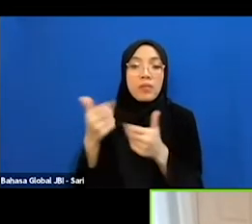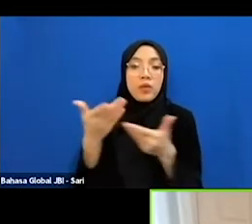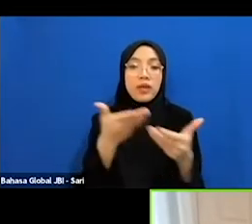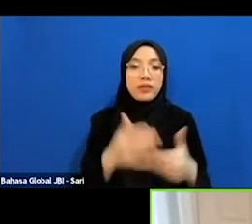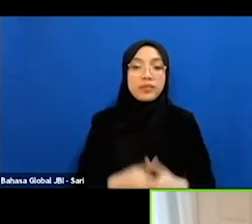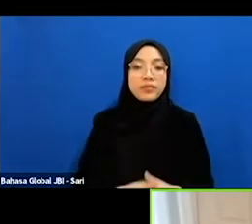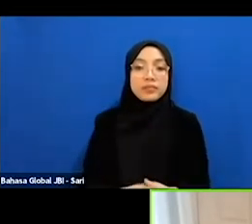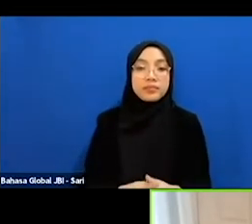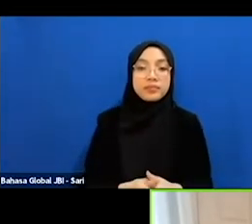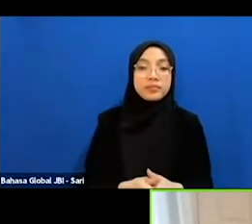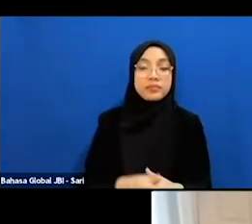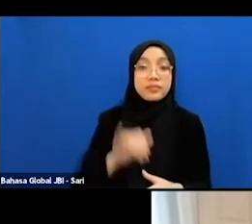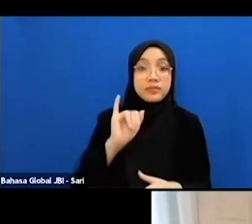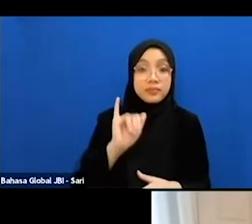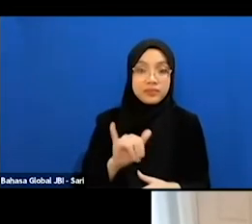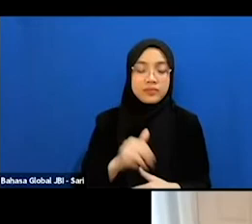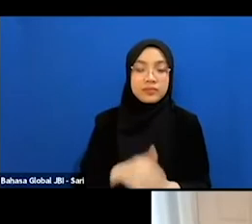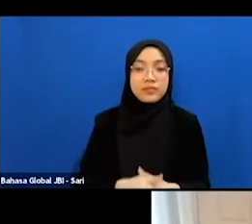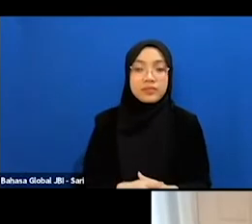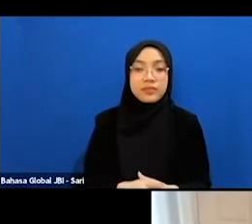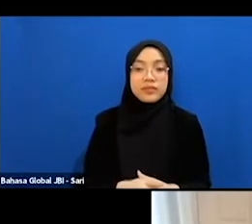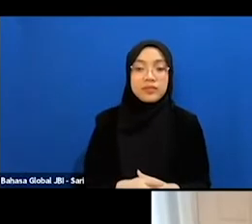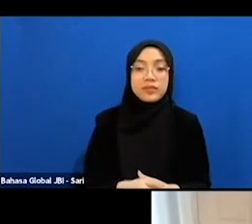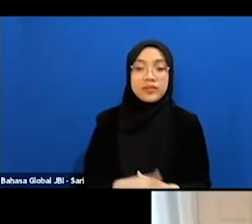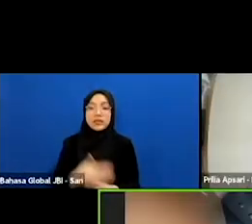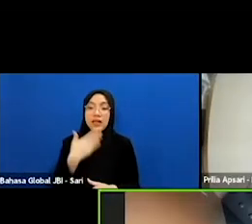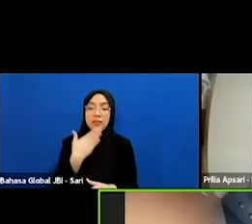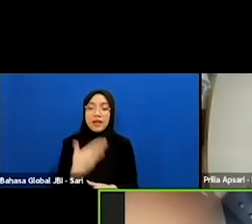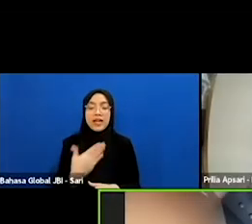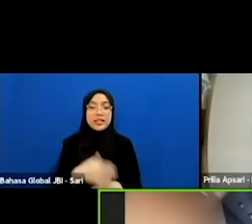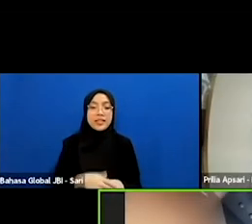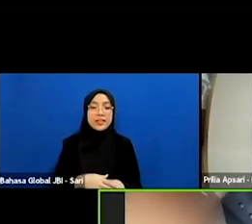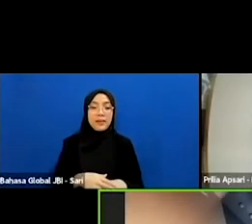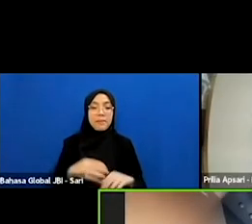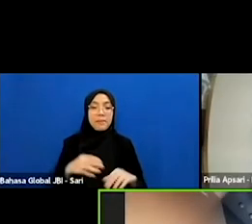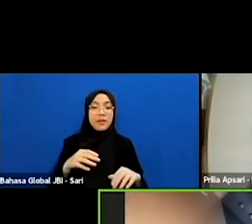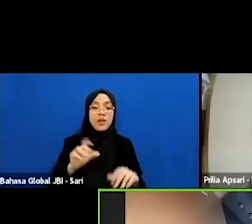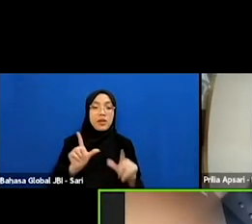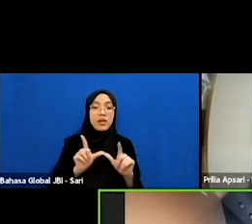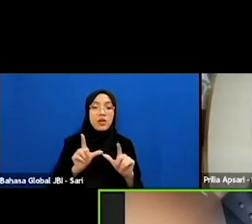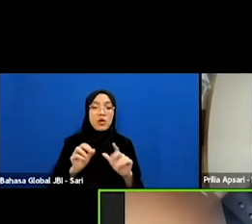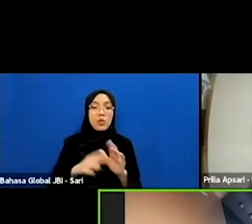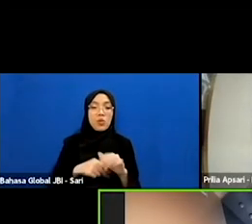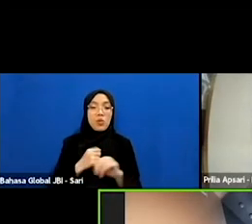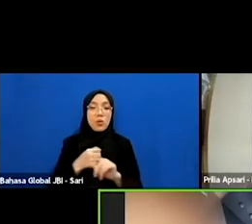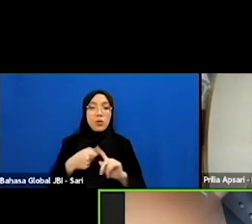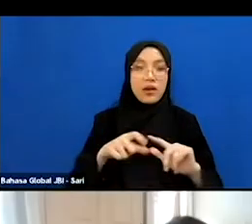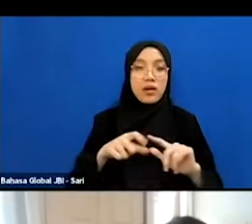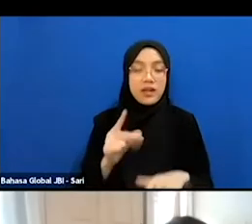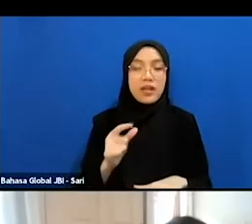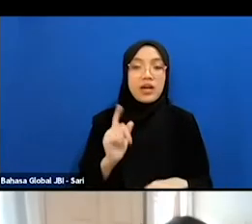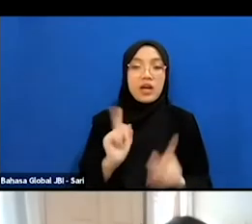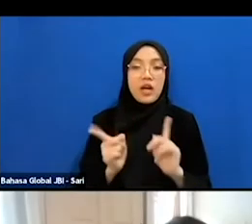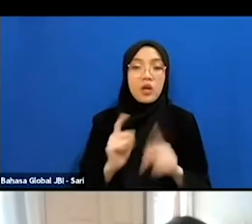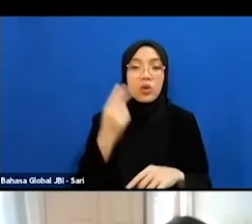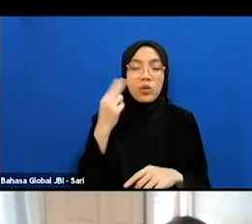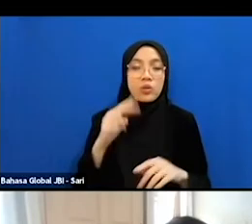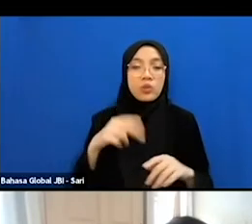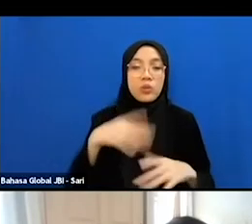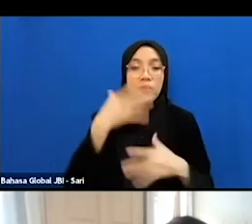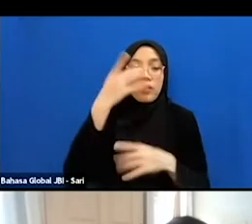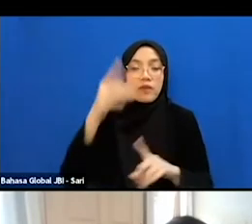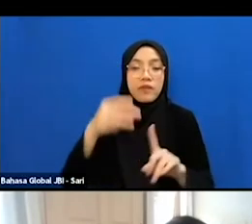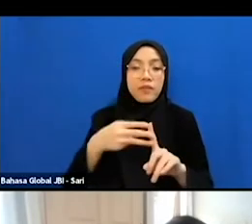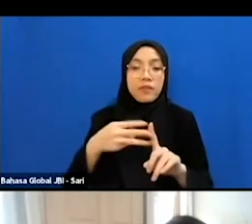ya makasih mbak ungkap kalau Apa itu prasmanan DC kira